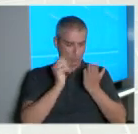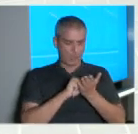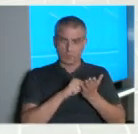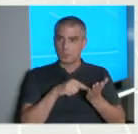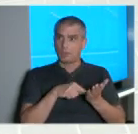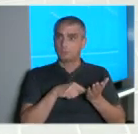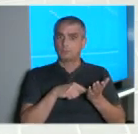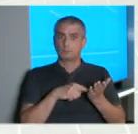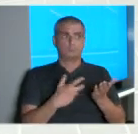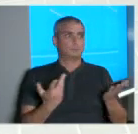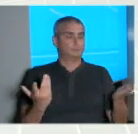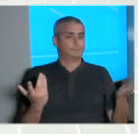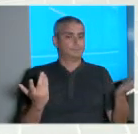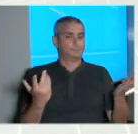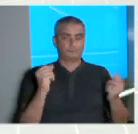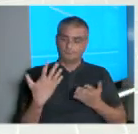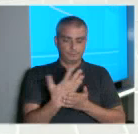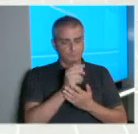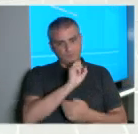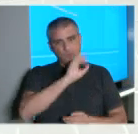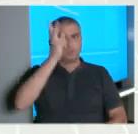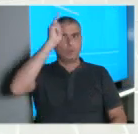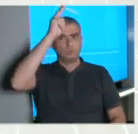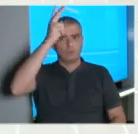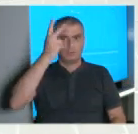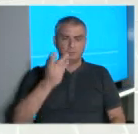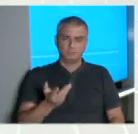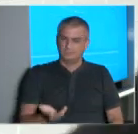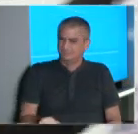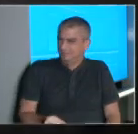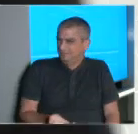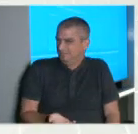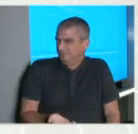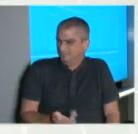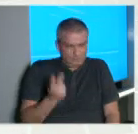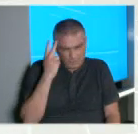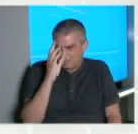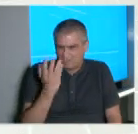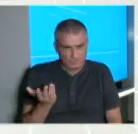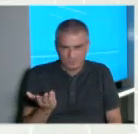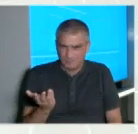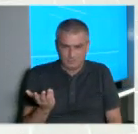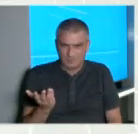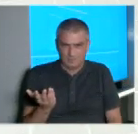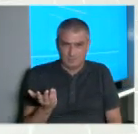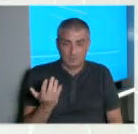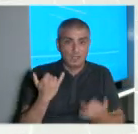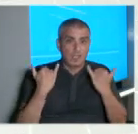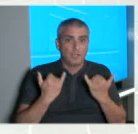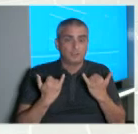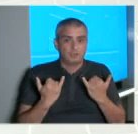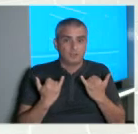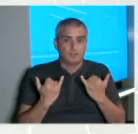אתה יודע, מקבית, על מנת לשלוח אותו לחול. זה דבר הגיוני ביותר. כעת,